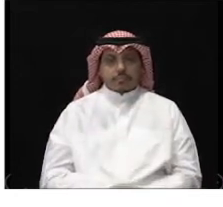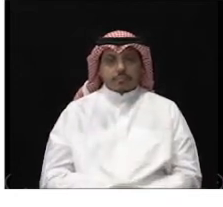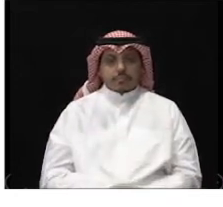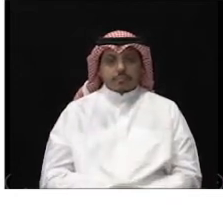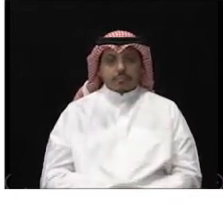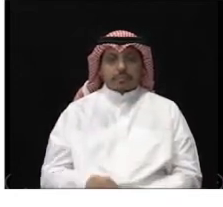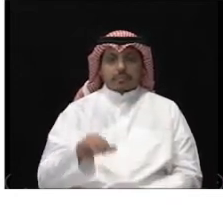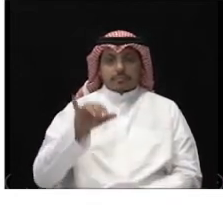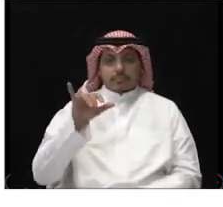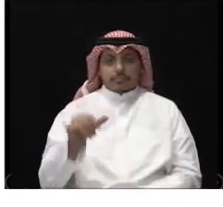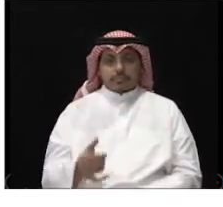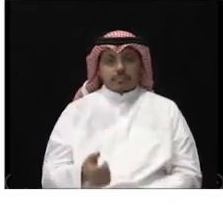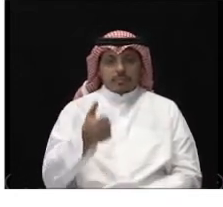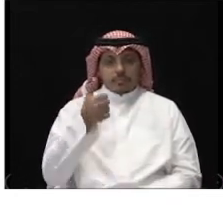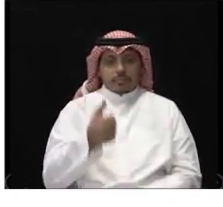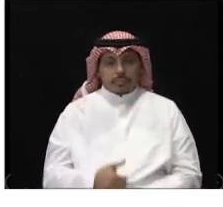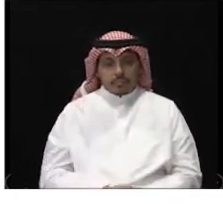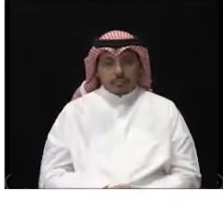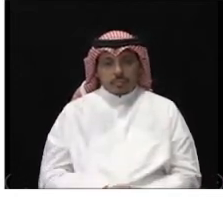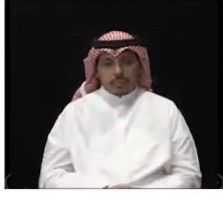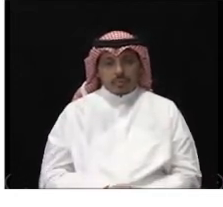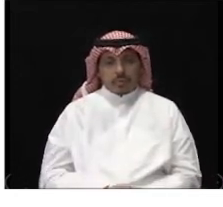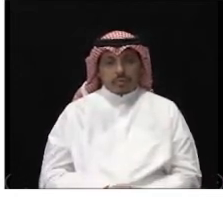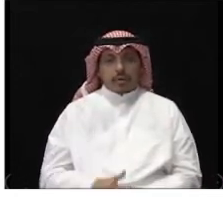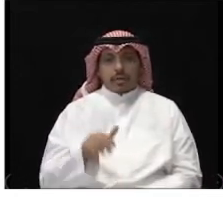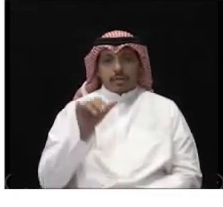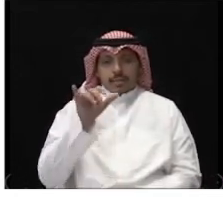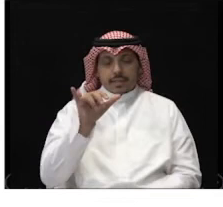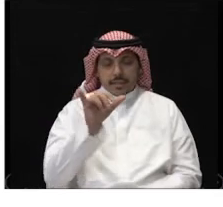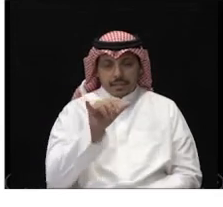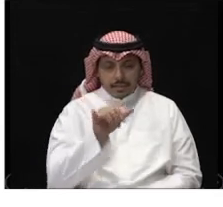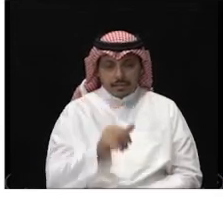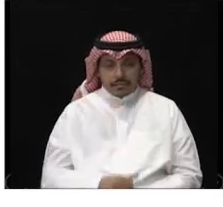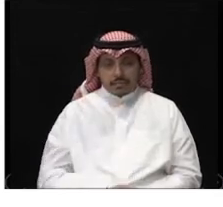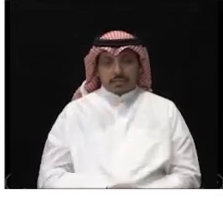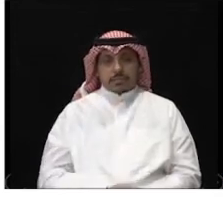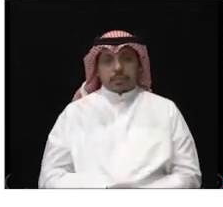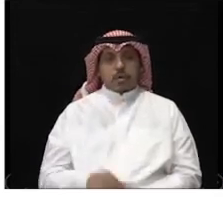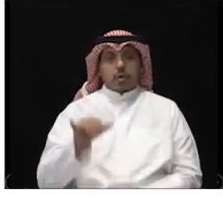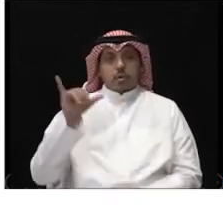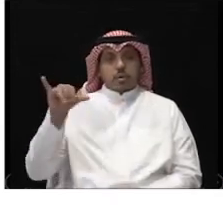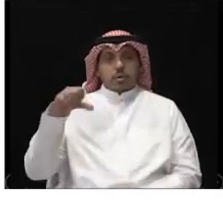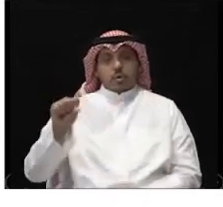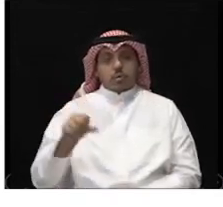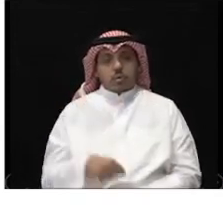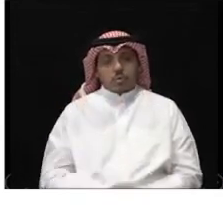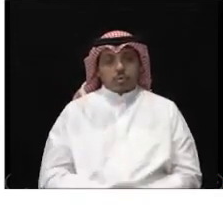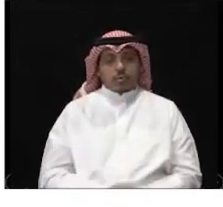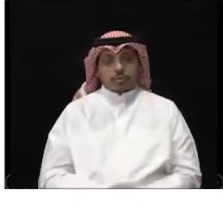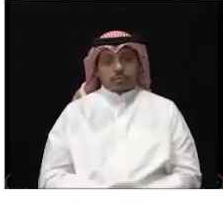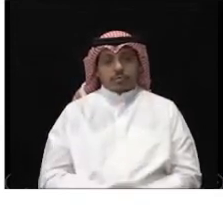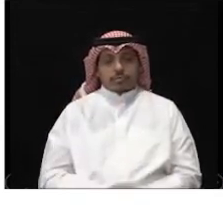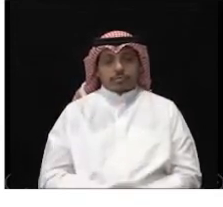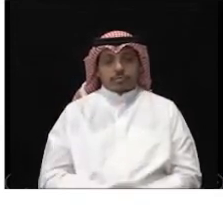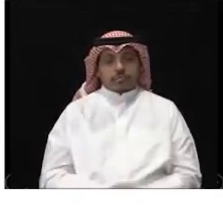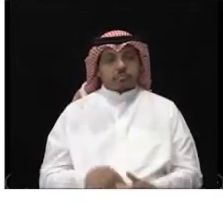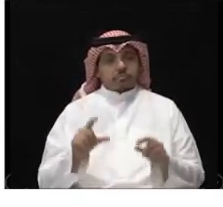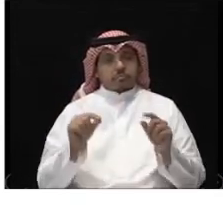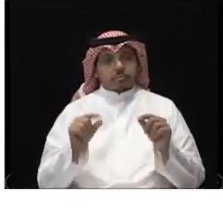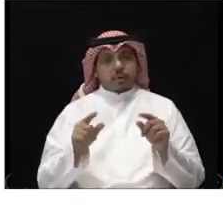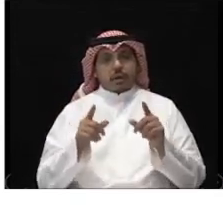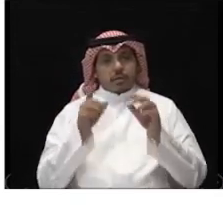يا، أحسنتم، يي، أحسنتم، يو، ممتاز، بارك الله فيكم.